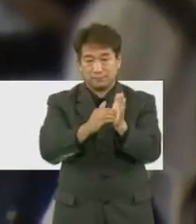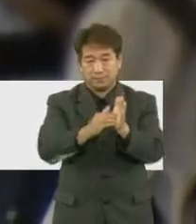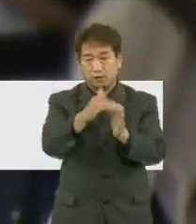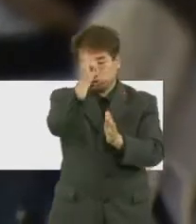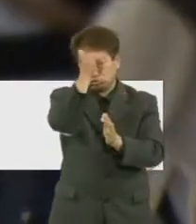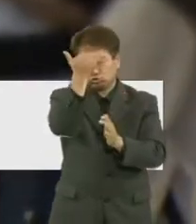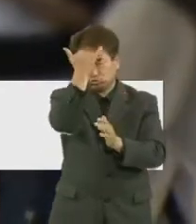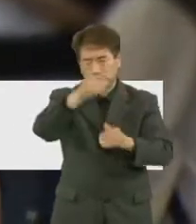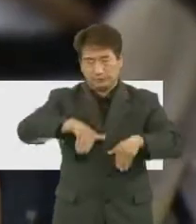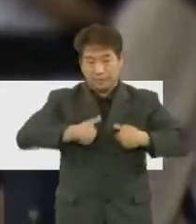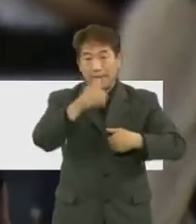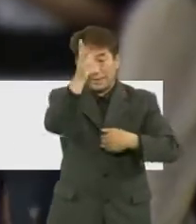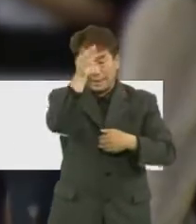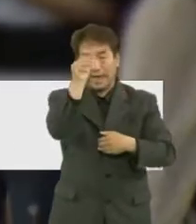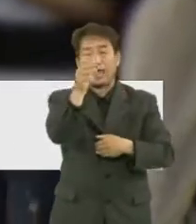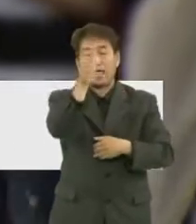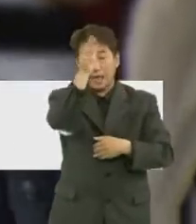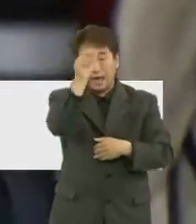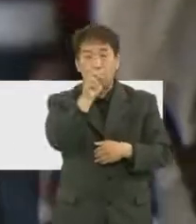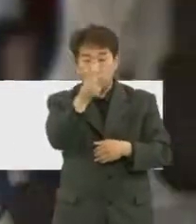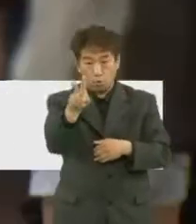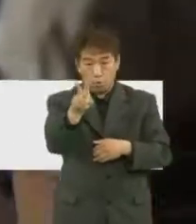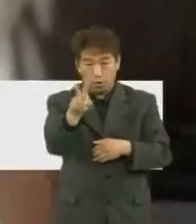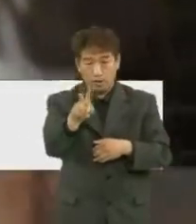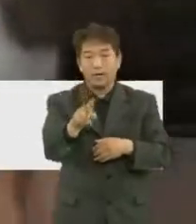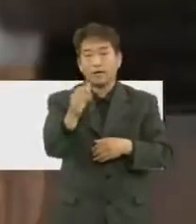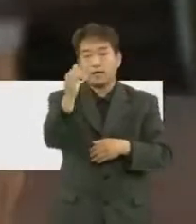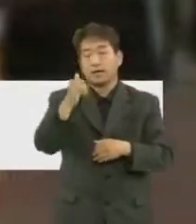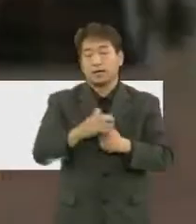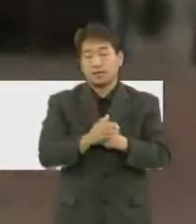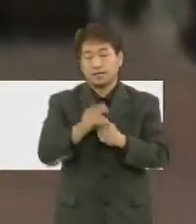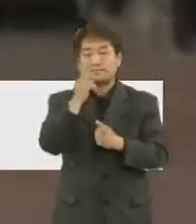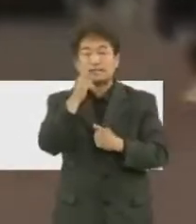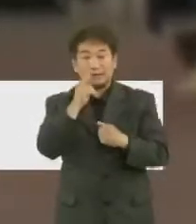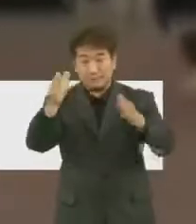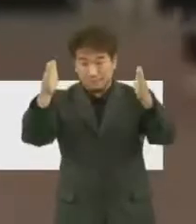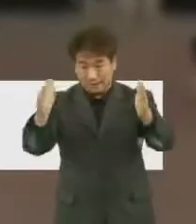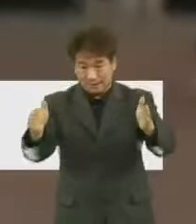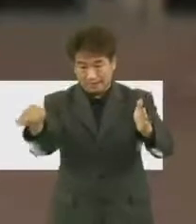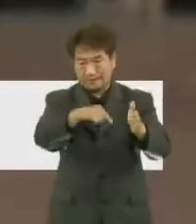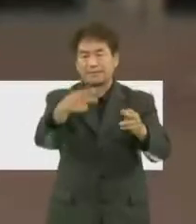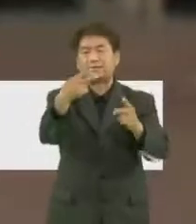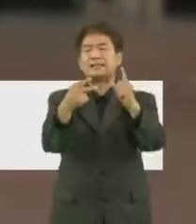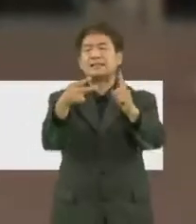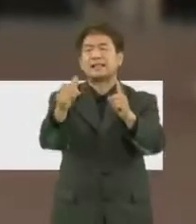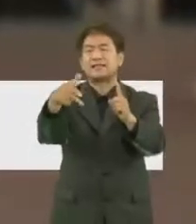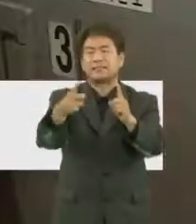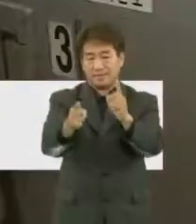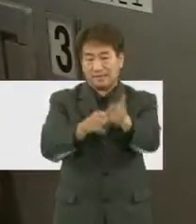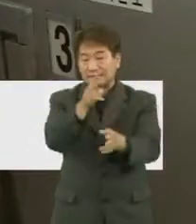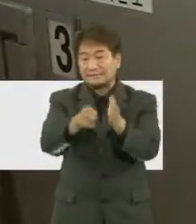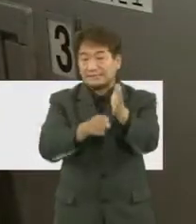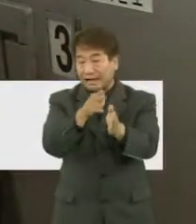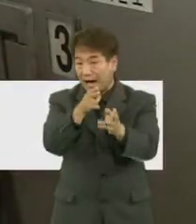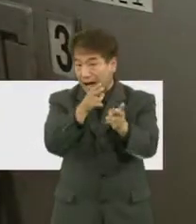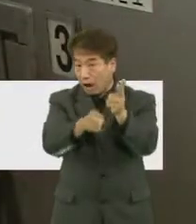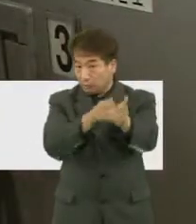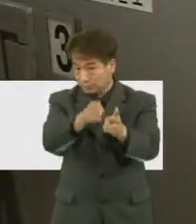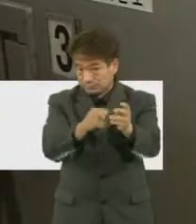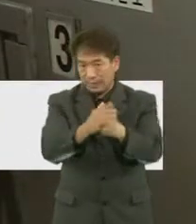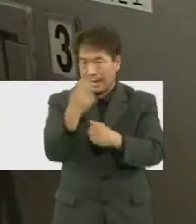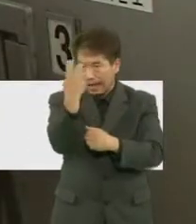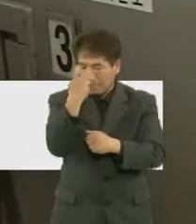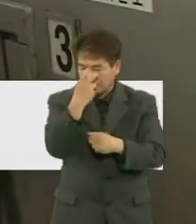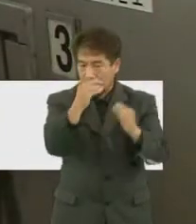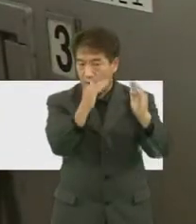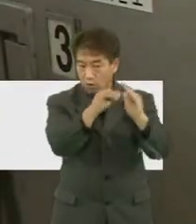대전 신탄진을 잇는 35.4km 구간의 충청권 광역철도 1단계 사업은 최근 감사원이 일부